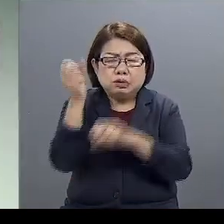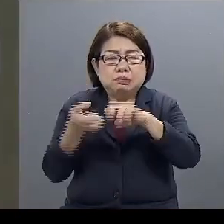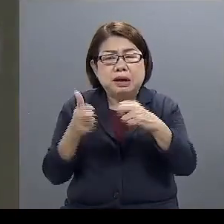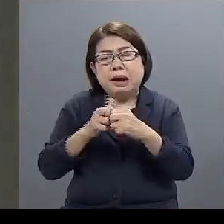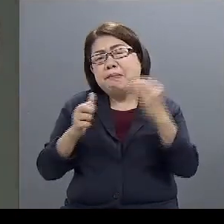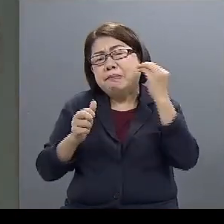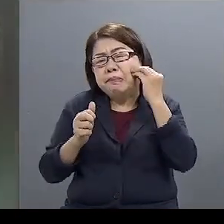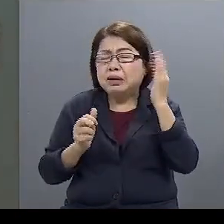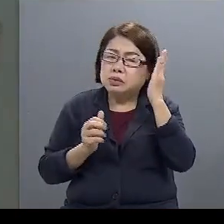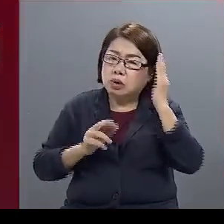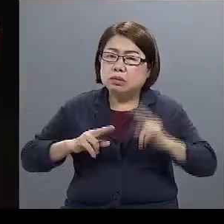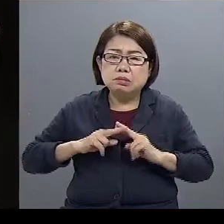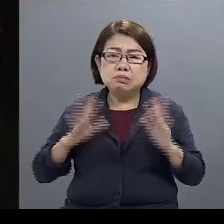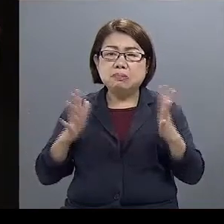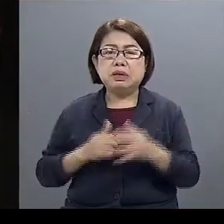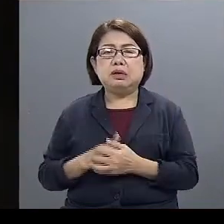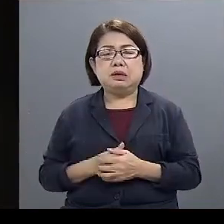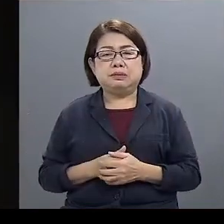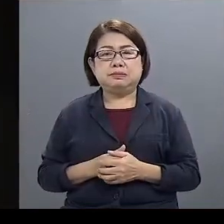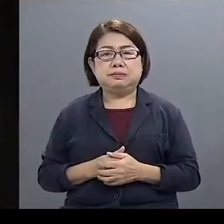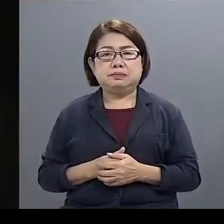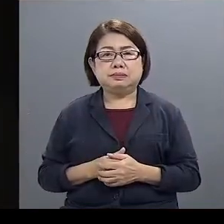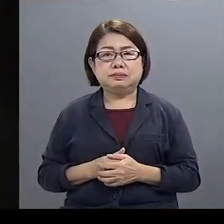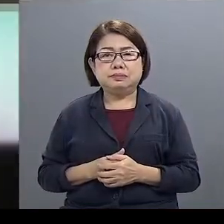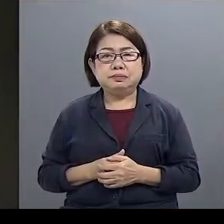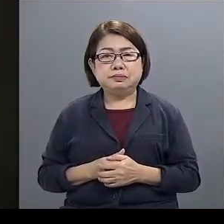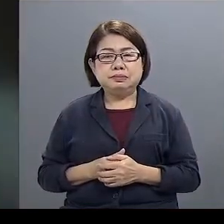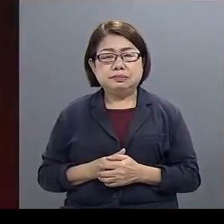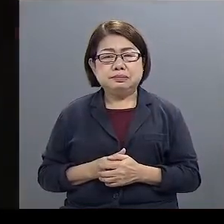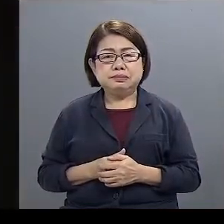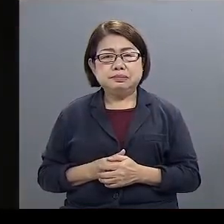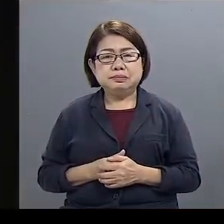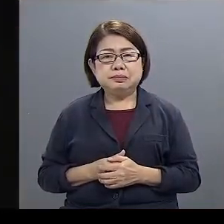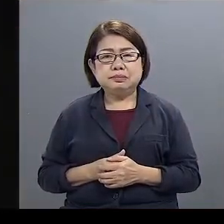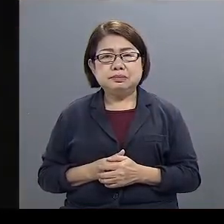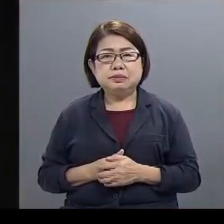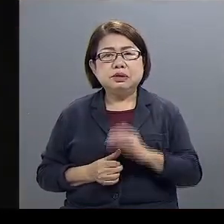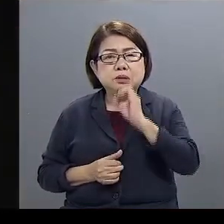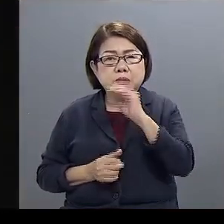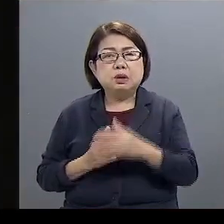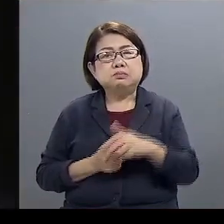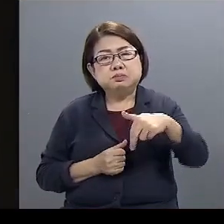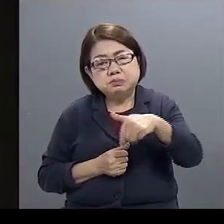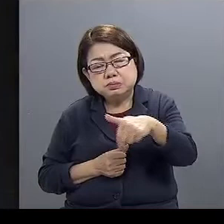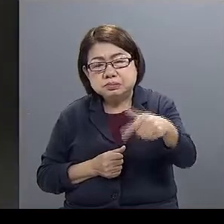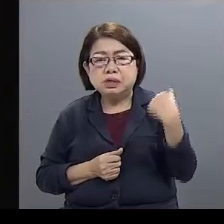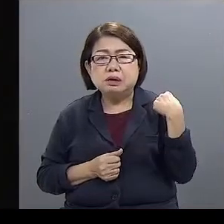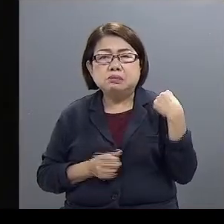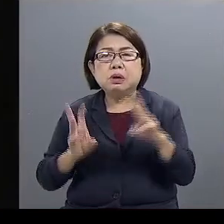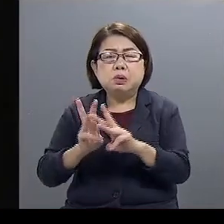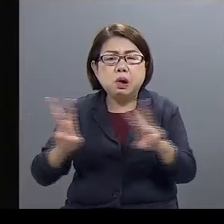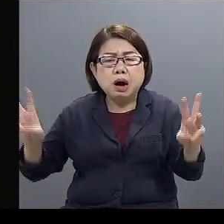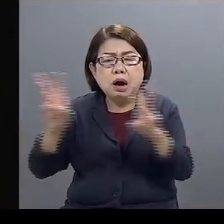เนี่ยก็ห้าปิดปากปิดจมูกจิ้วล้างมืออ่ะตะเกียงนี่กับโง่นเนี่ยอยู่คนเดินกับโง่น